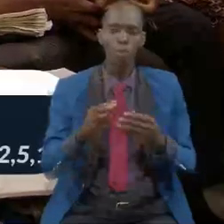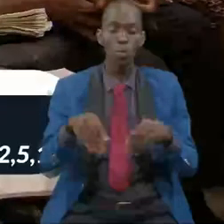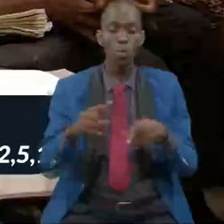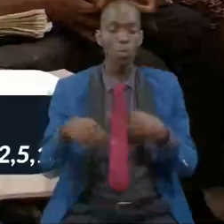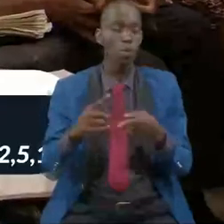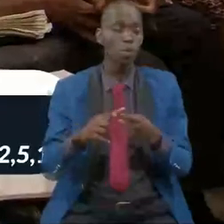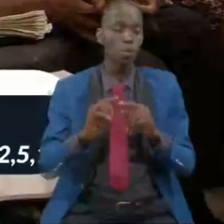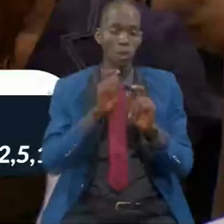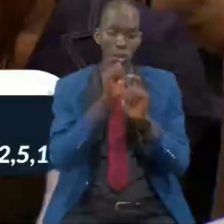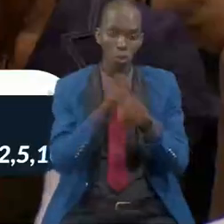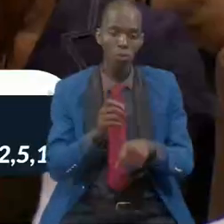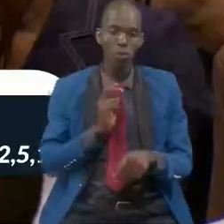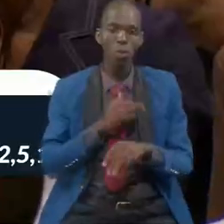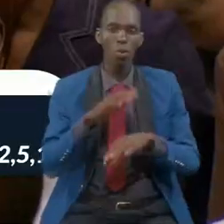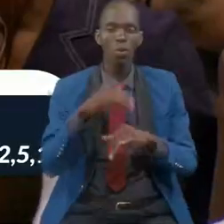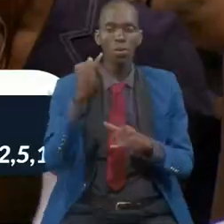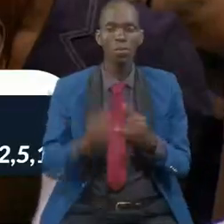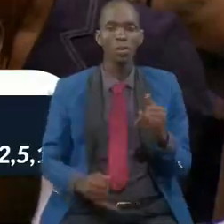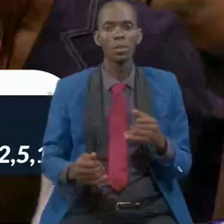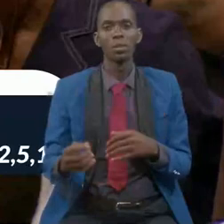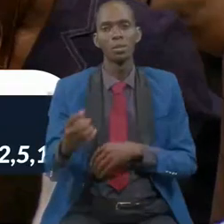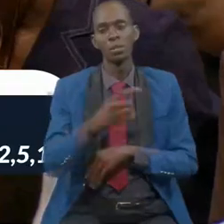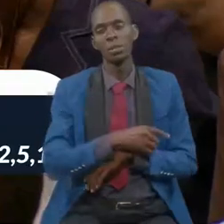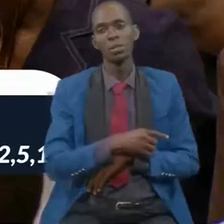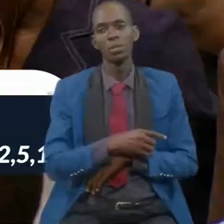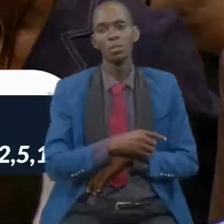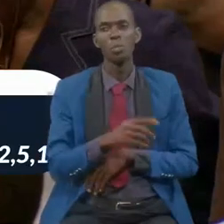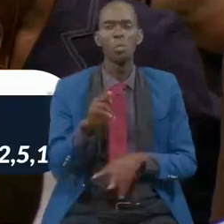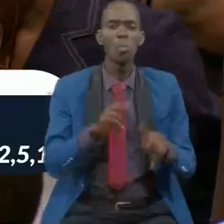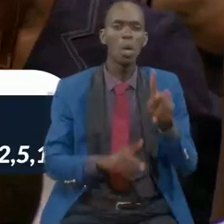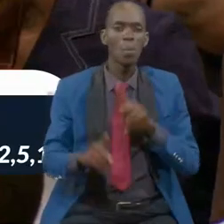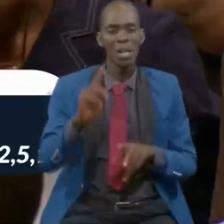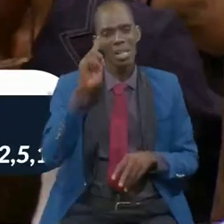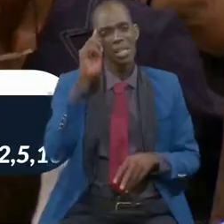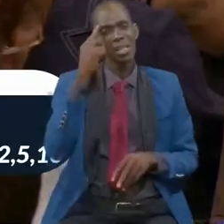ce qu'il récompensera au dernier jour. Les gens croient que